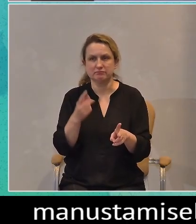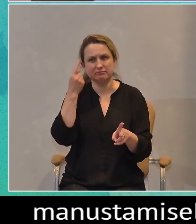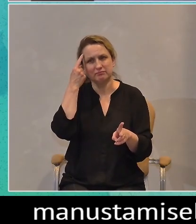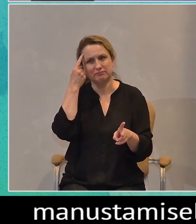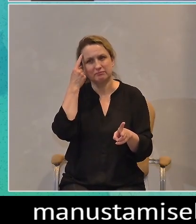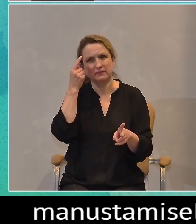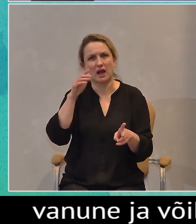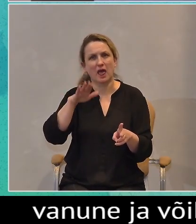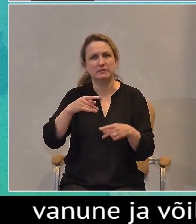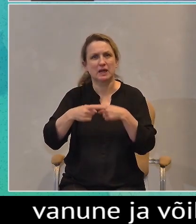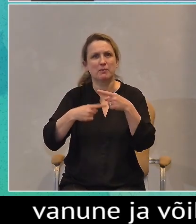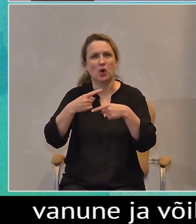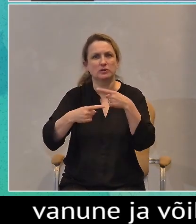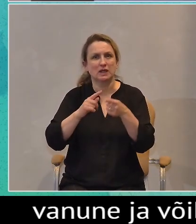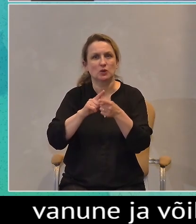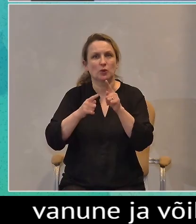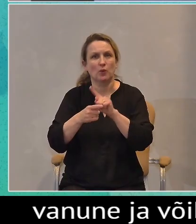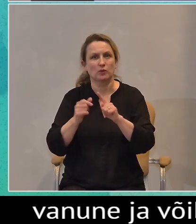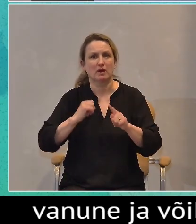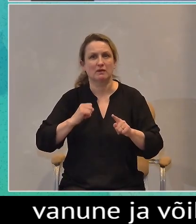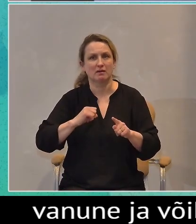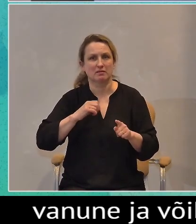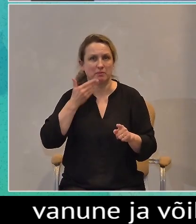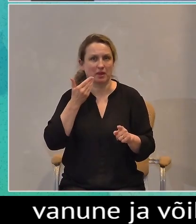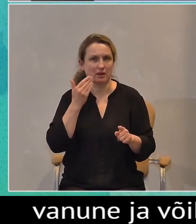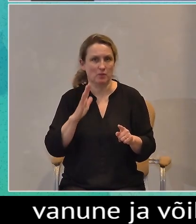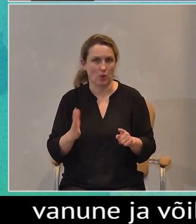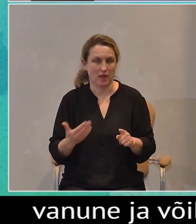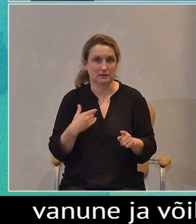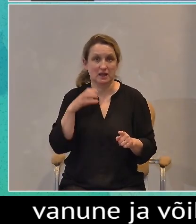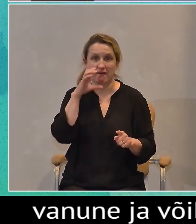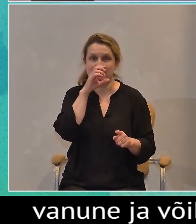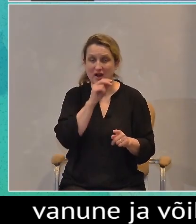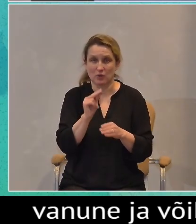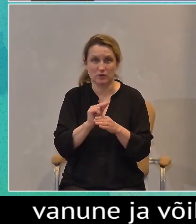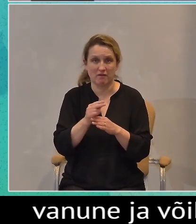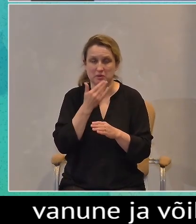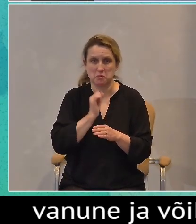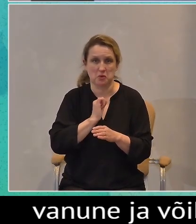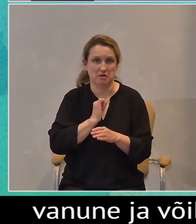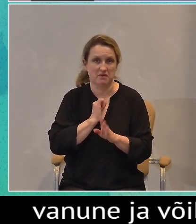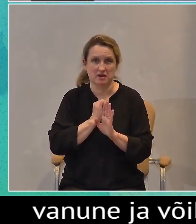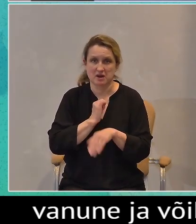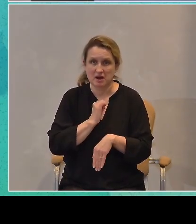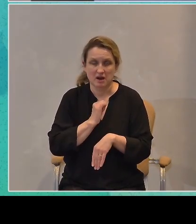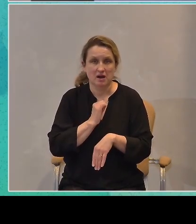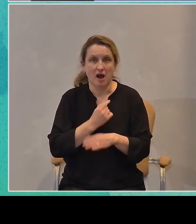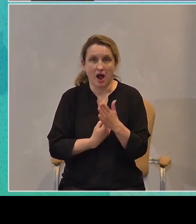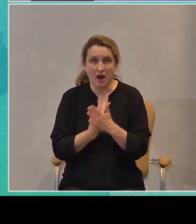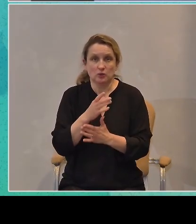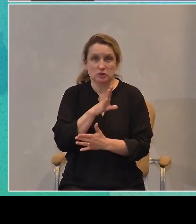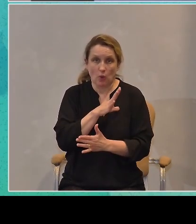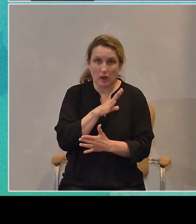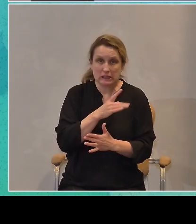sellele, kuidas lapsele protseduuri talutavaks teha. Õnneks valuravi ei vajada absoluutselt enam sellist nagu